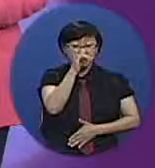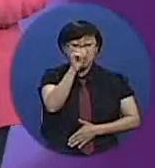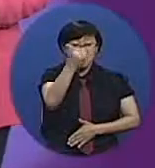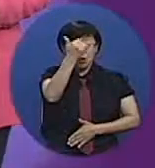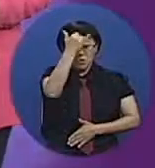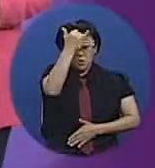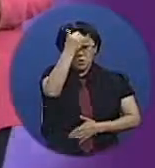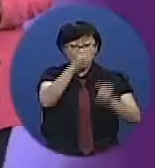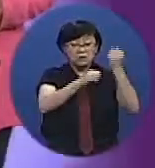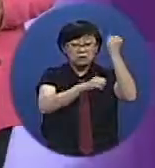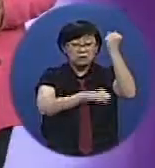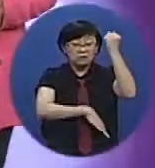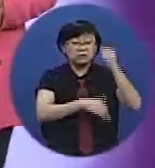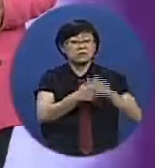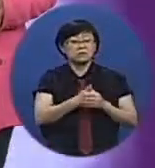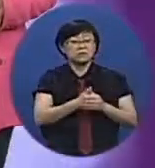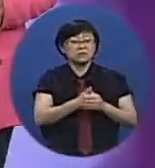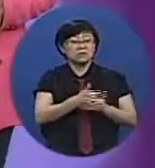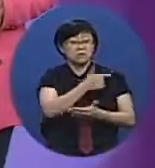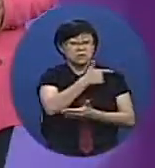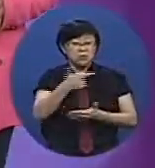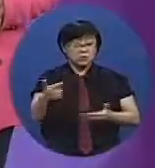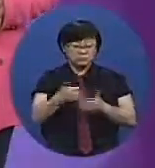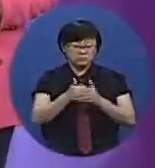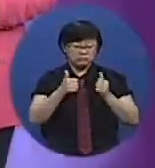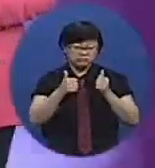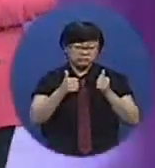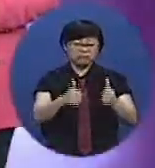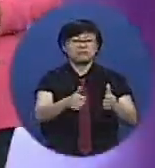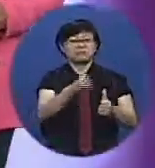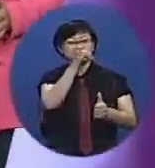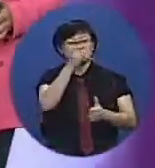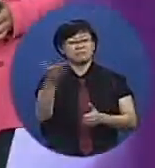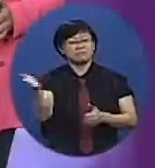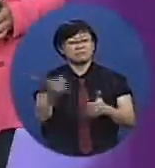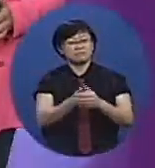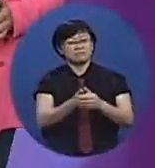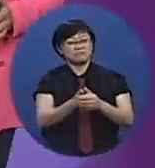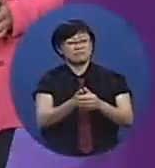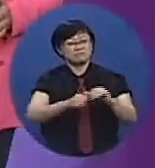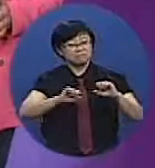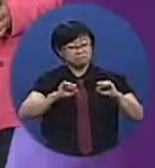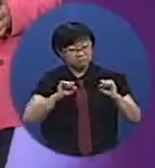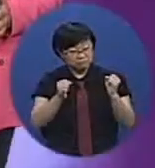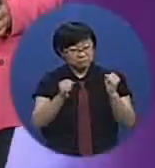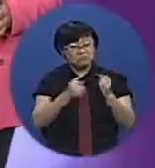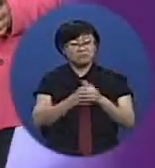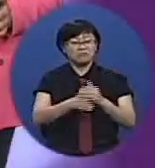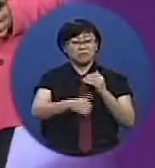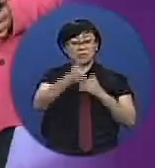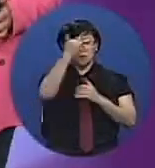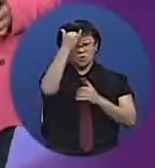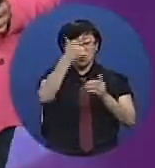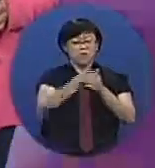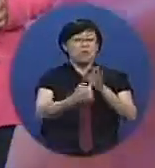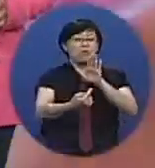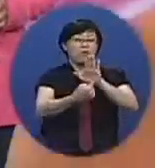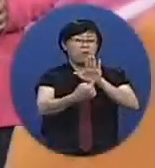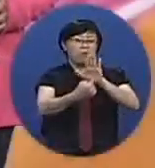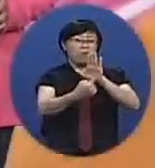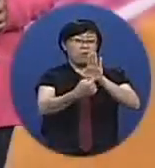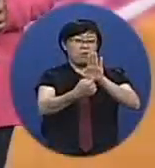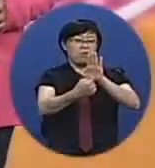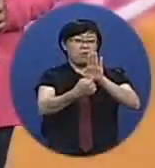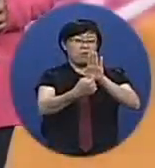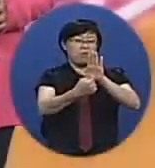효의 근원을 너무 그 충실히 잘 아시고 네. 거기에 대한 모든 그 효의 피아를 네.